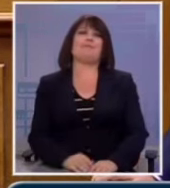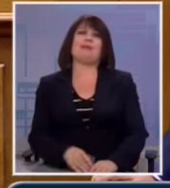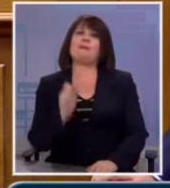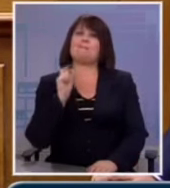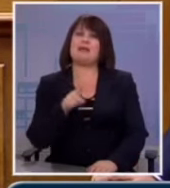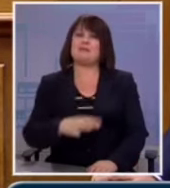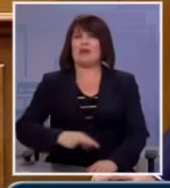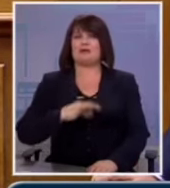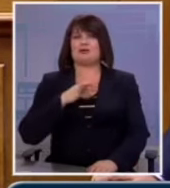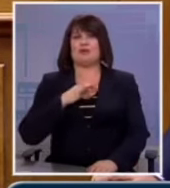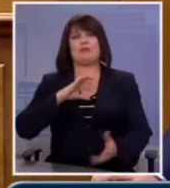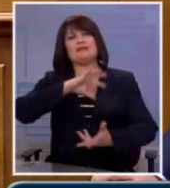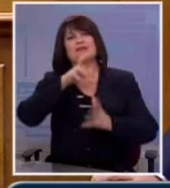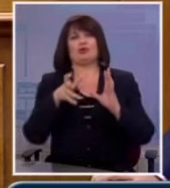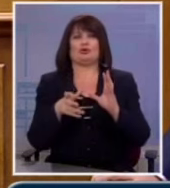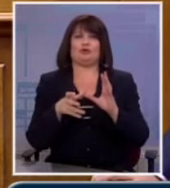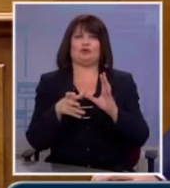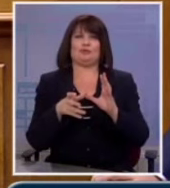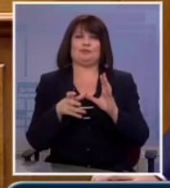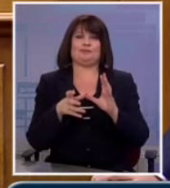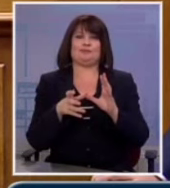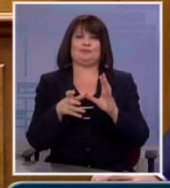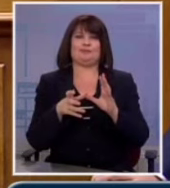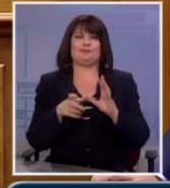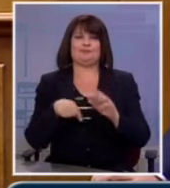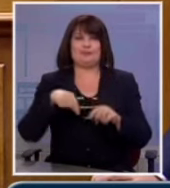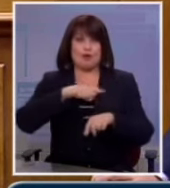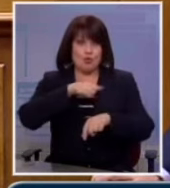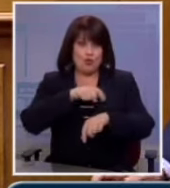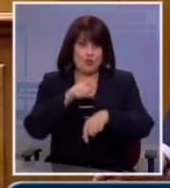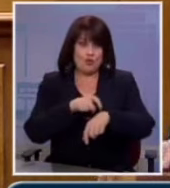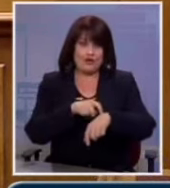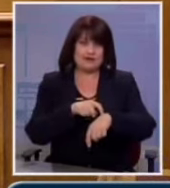μήνυμα αξιοπρέπειας σε όλο τον κόσμο. Τούτες τις ώρες